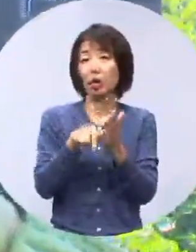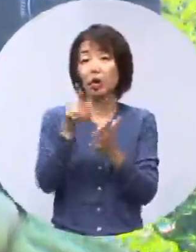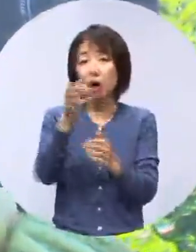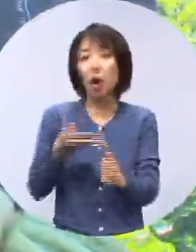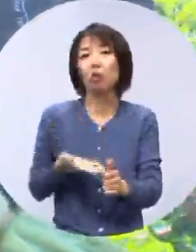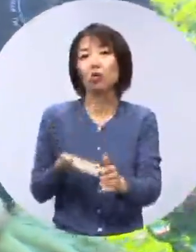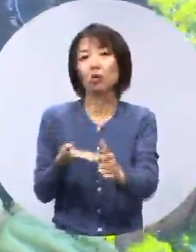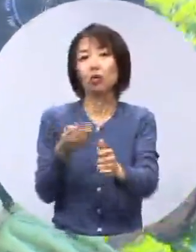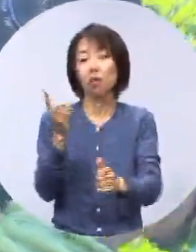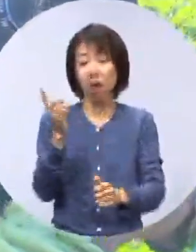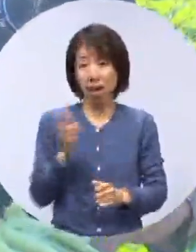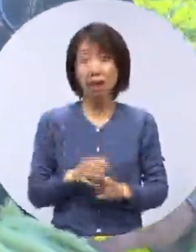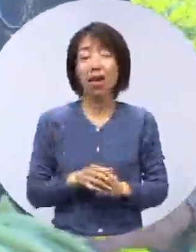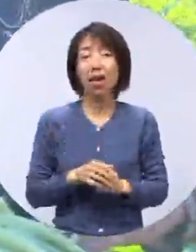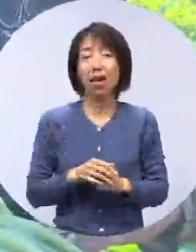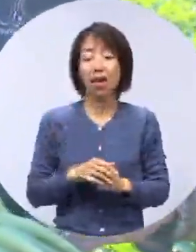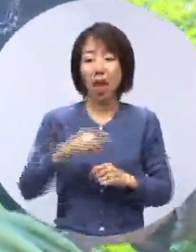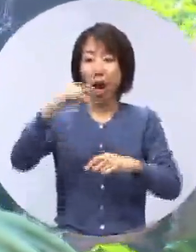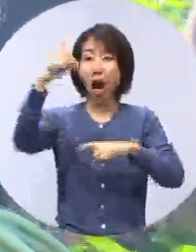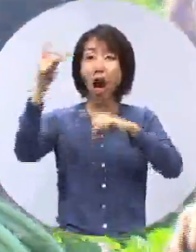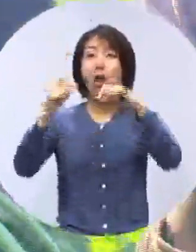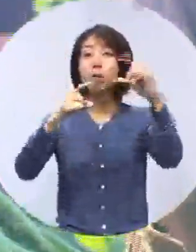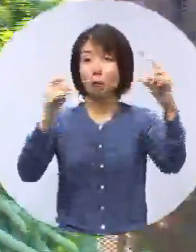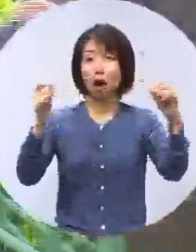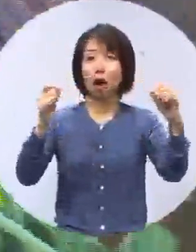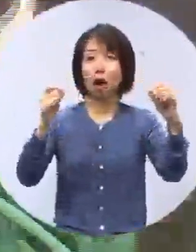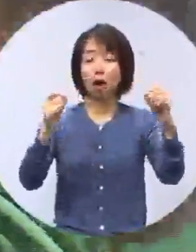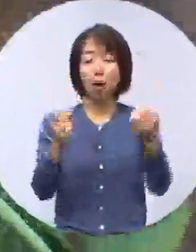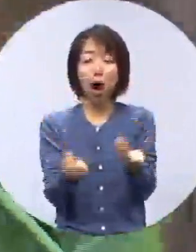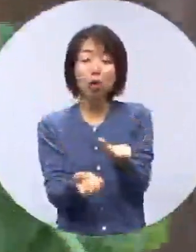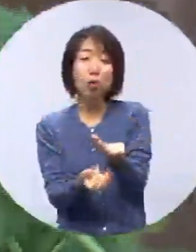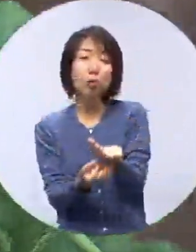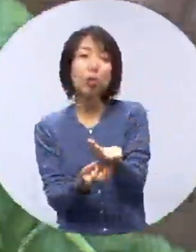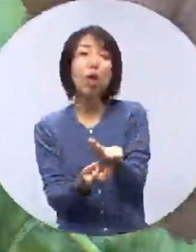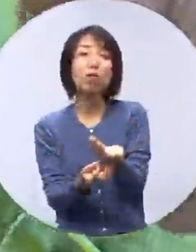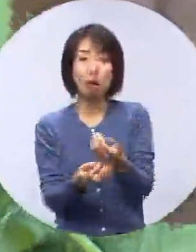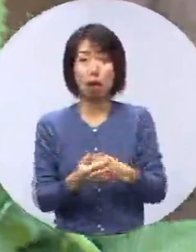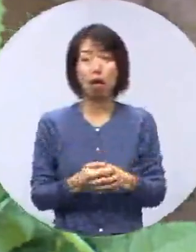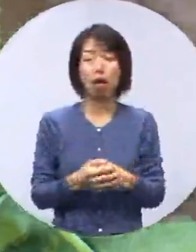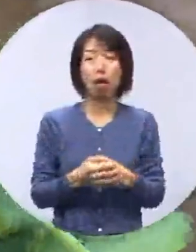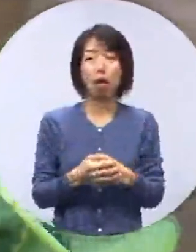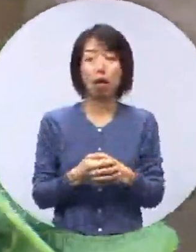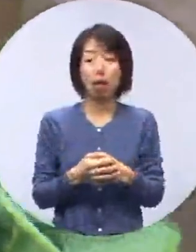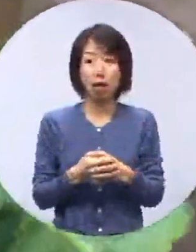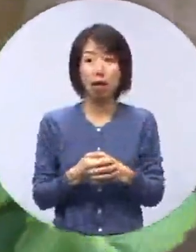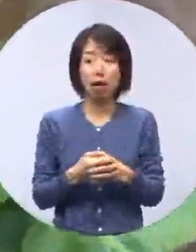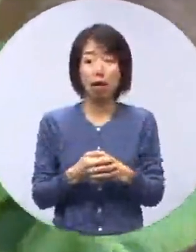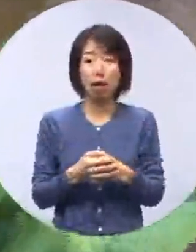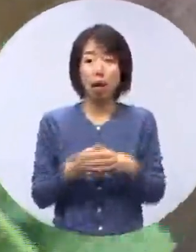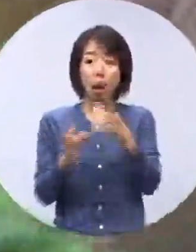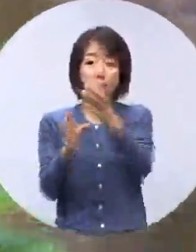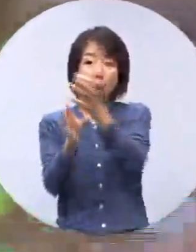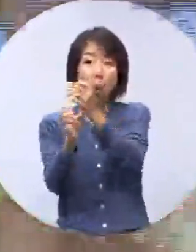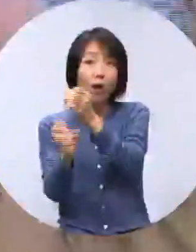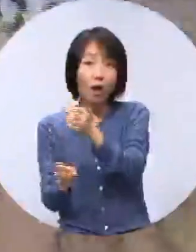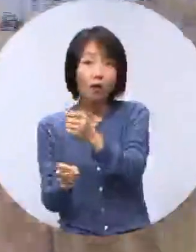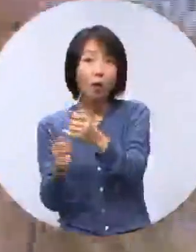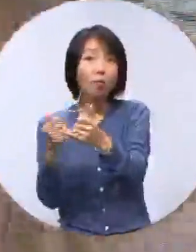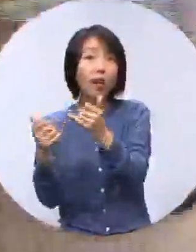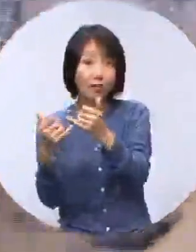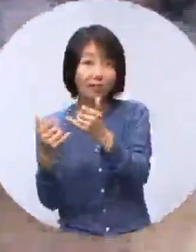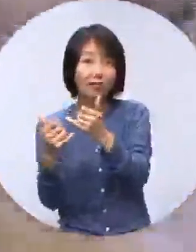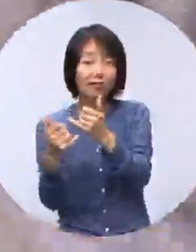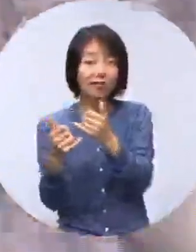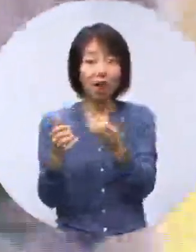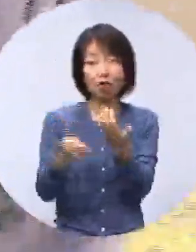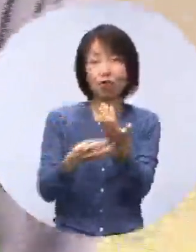ですね。で葉っぱはみんなあの茹でて、あの煮浸し、ほうれん草の代わりに煮浸しに